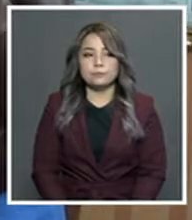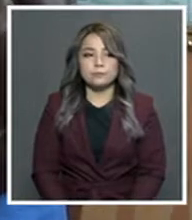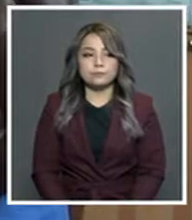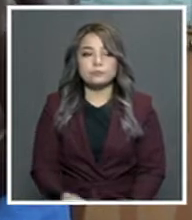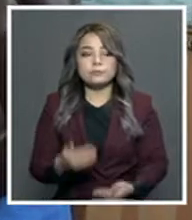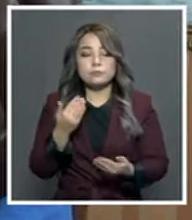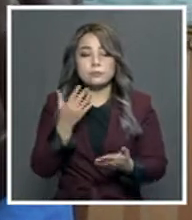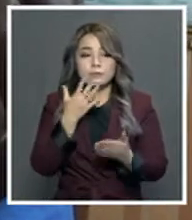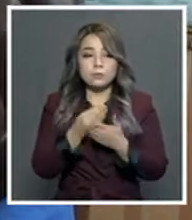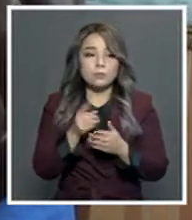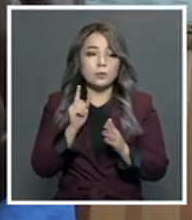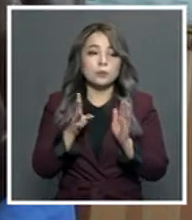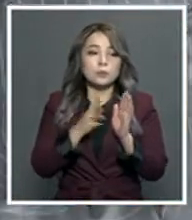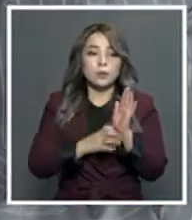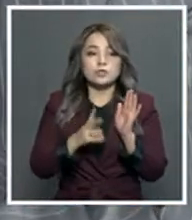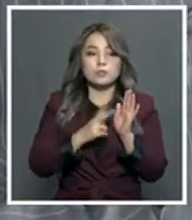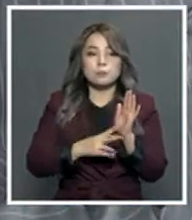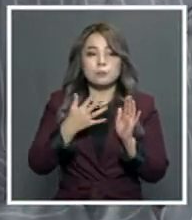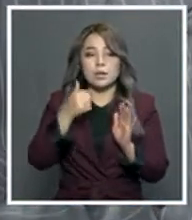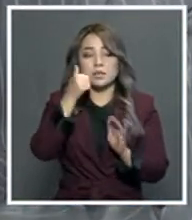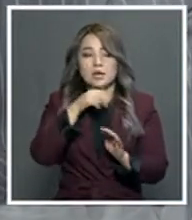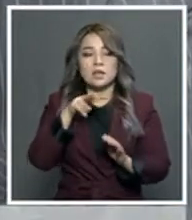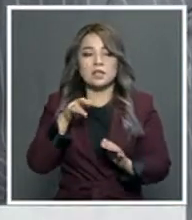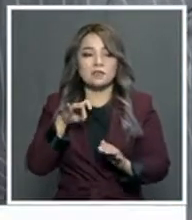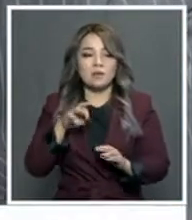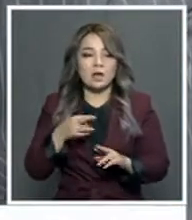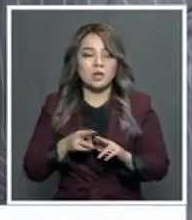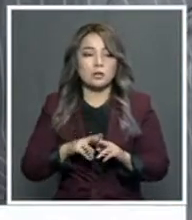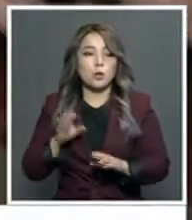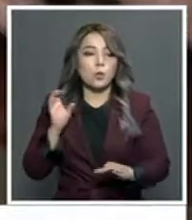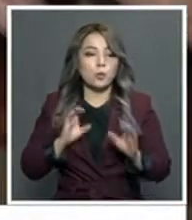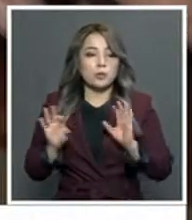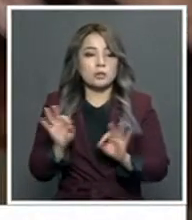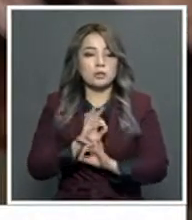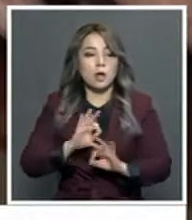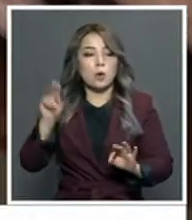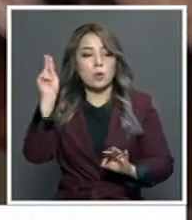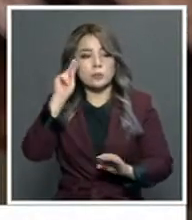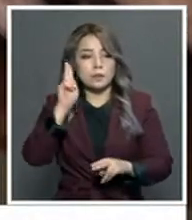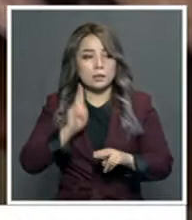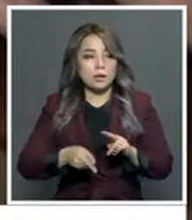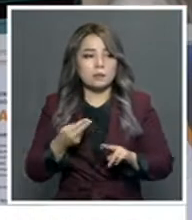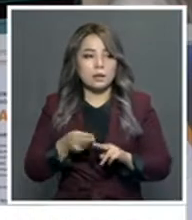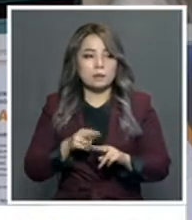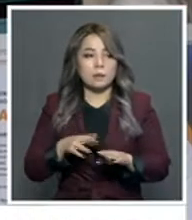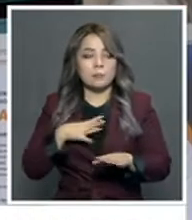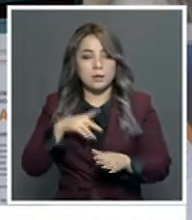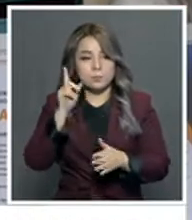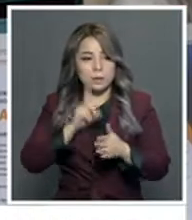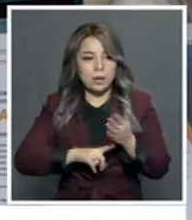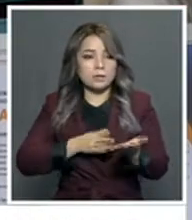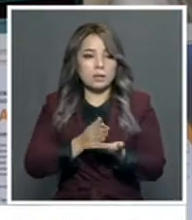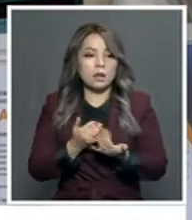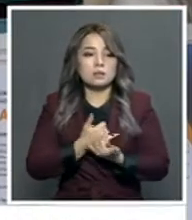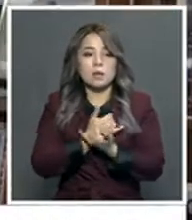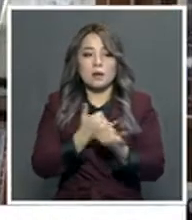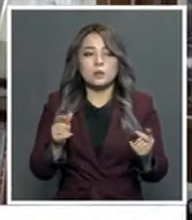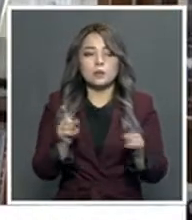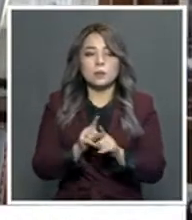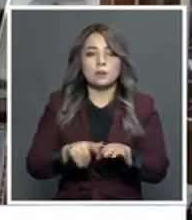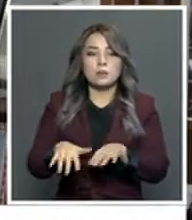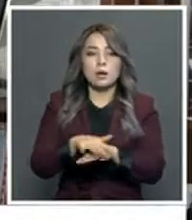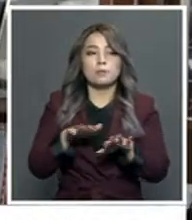Рәтбек Қажы Нысанбайұлы 1975 жылы Ливиядағы университетті үздік тәмамдап елге оралысымен дінге қызмет етуге білек сыбана кірісіп